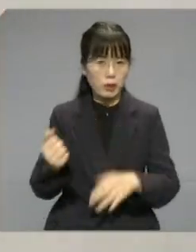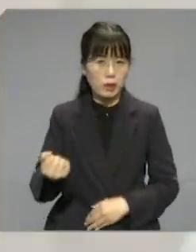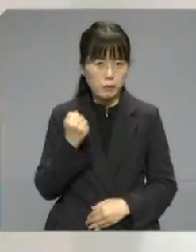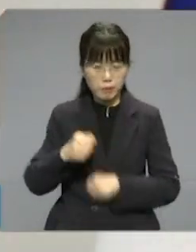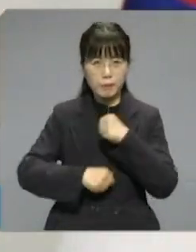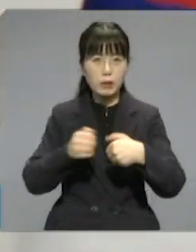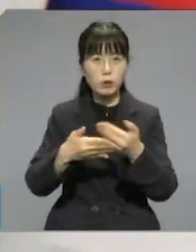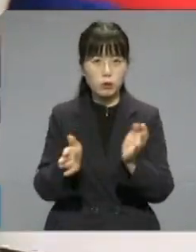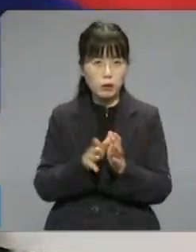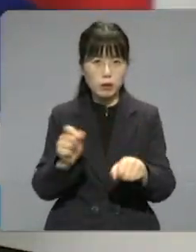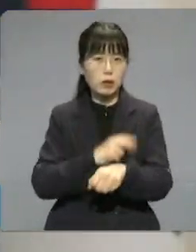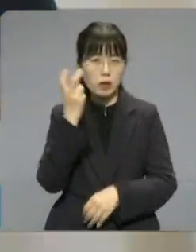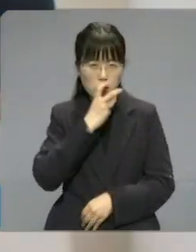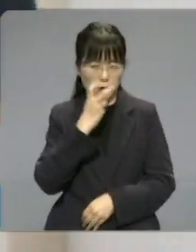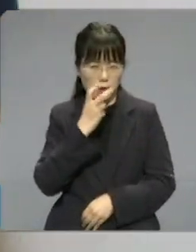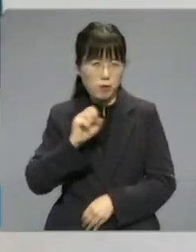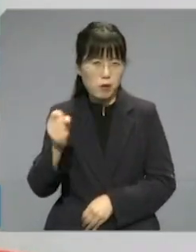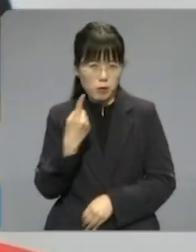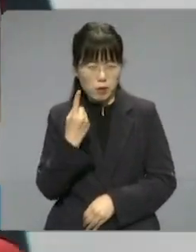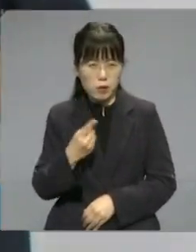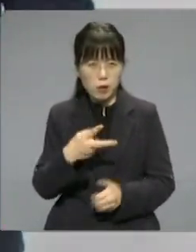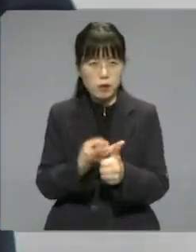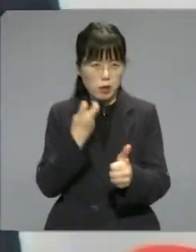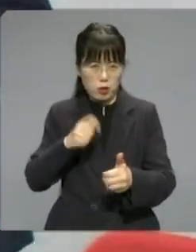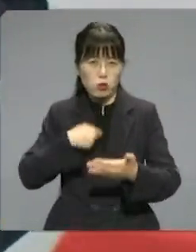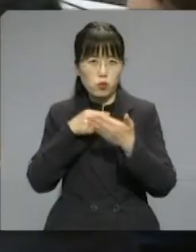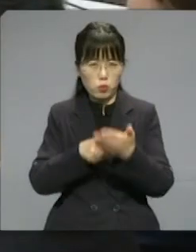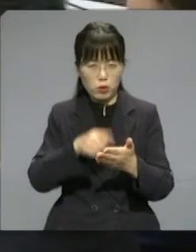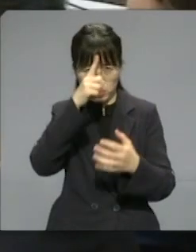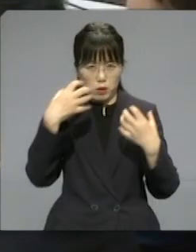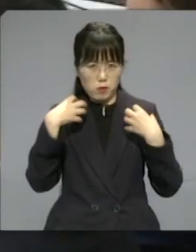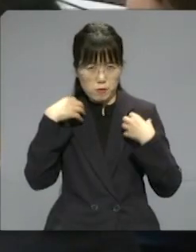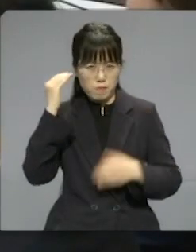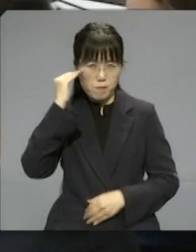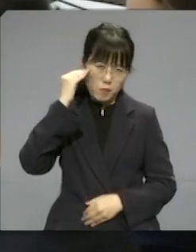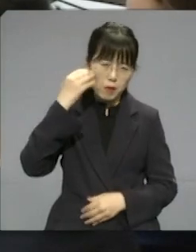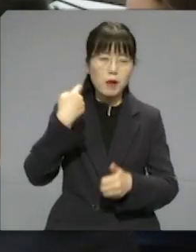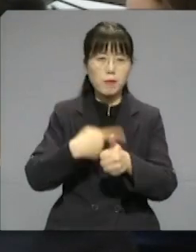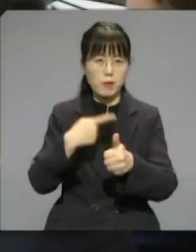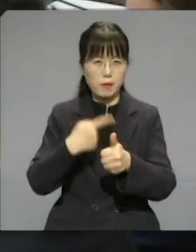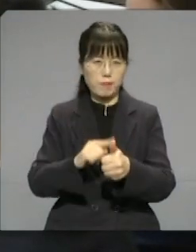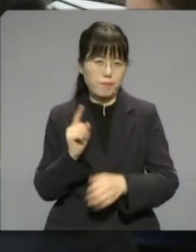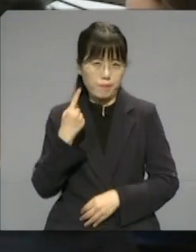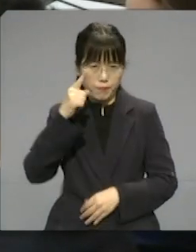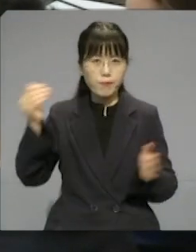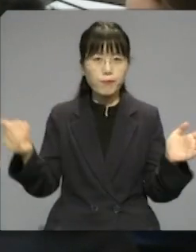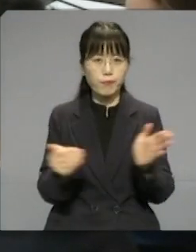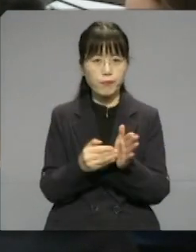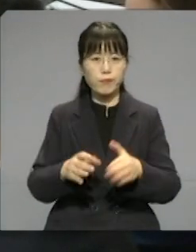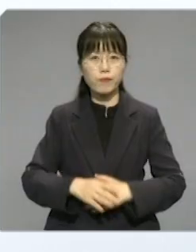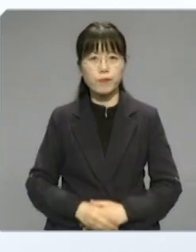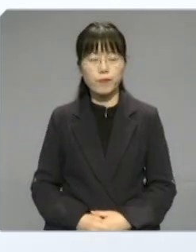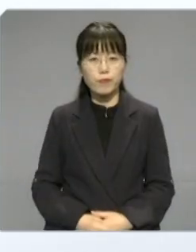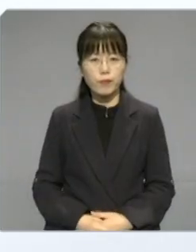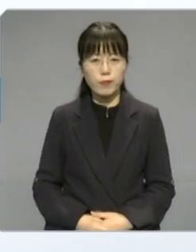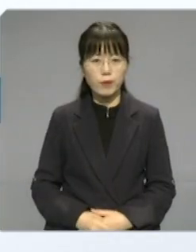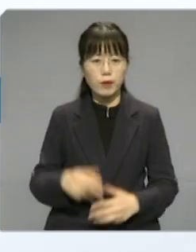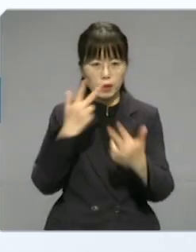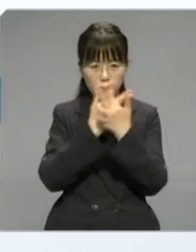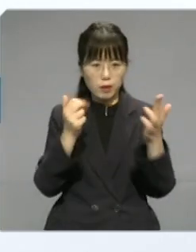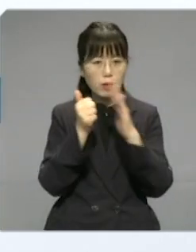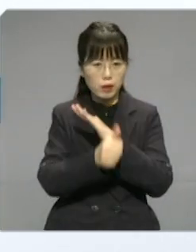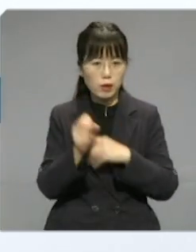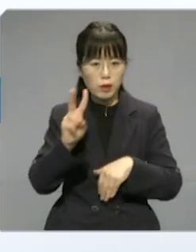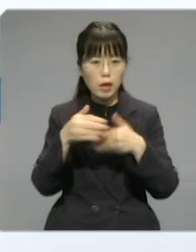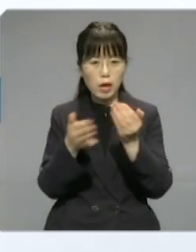국민의힘은 민주당이 특검을 빌미로 한 탄핵 주장으로 정권을 흔들려 한다며 비판의 목소리를 높였습니다. 이재명